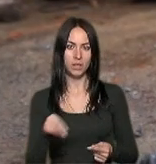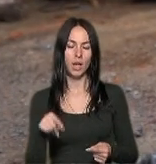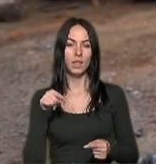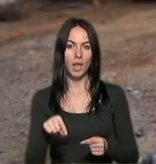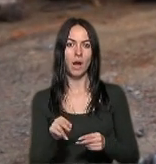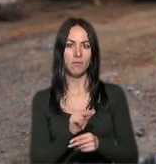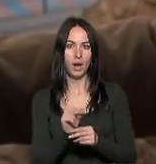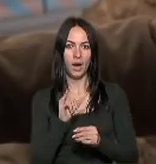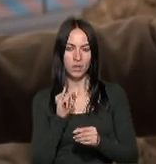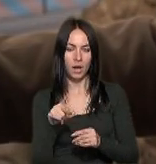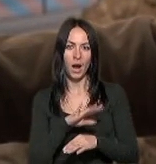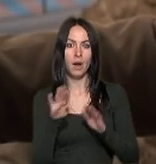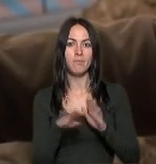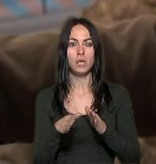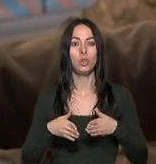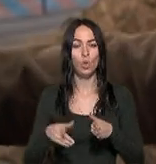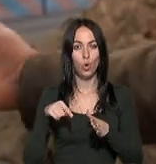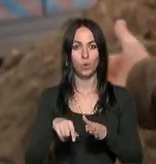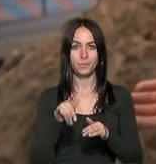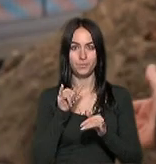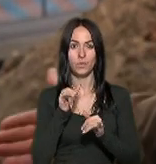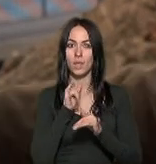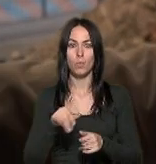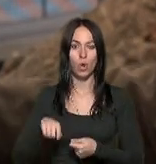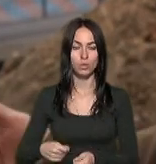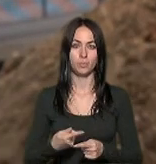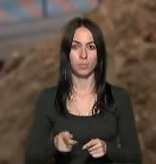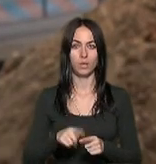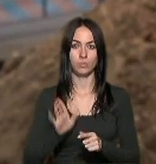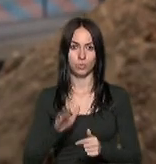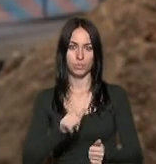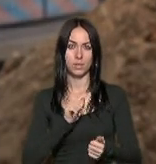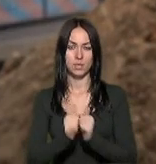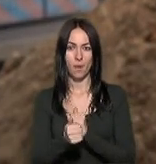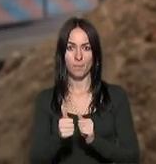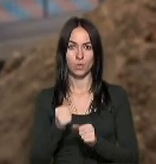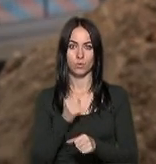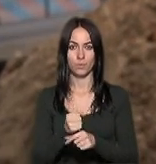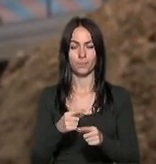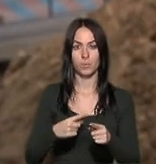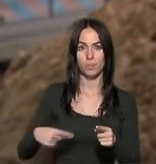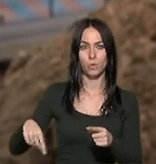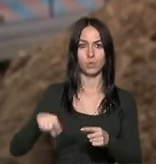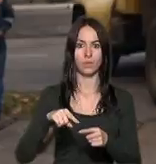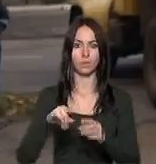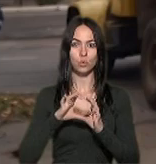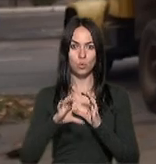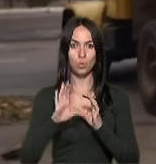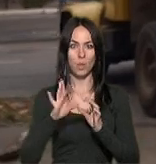дефект якраз під дорогою, який неможливо розкопати. І будемо робити заміну ділянки методом протягування – труба у